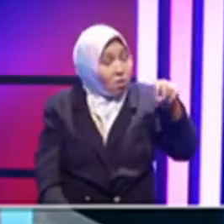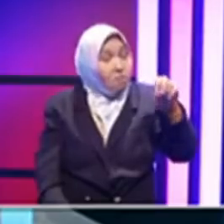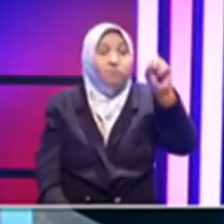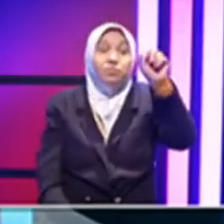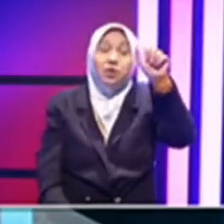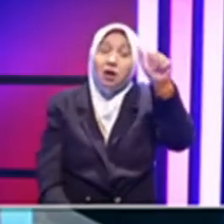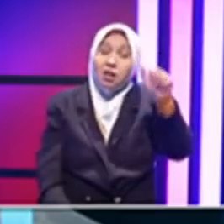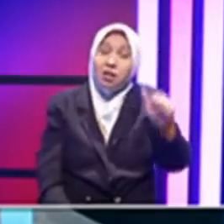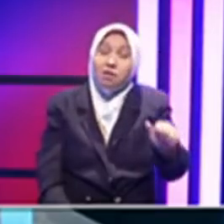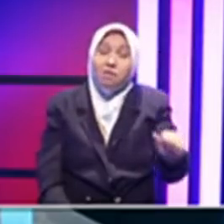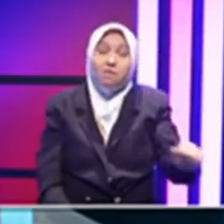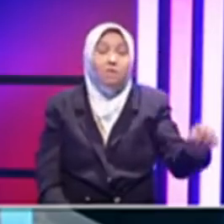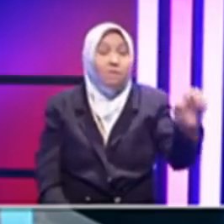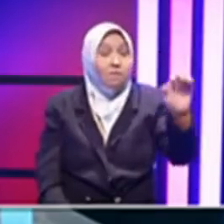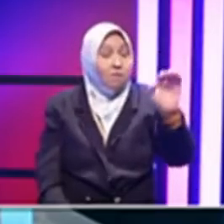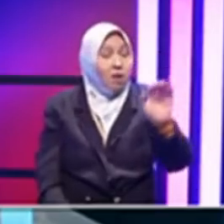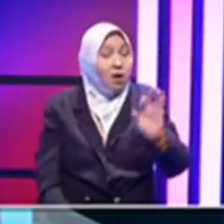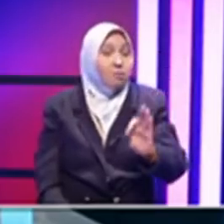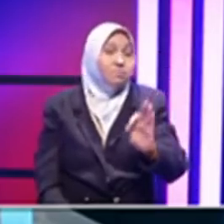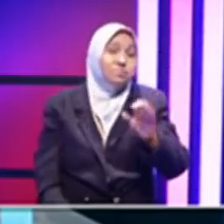mati.